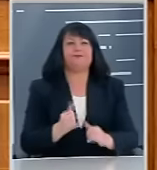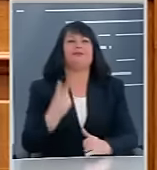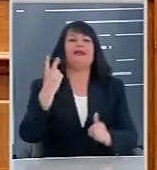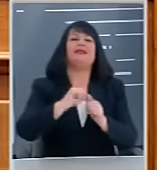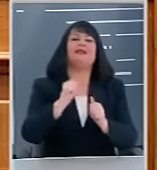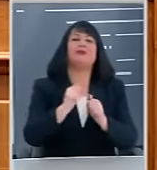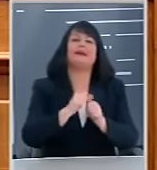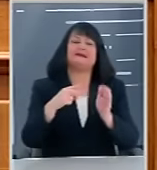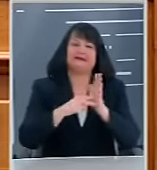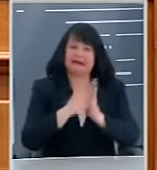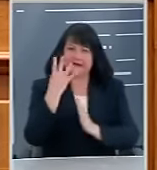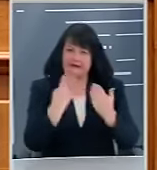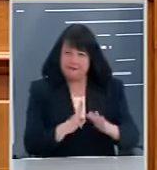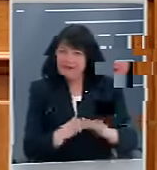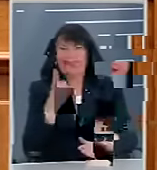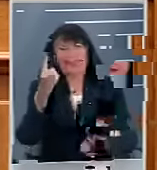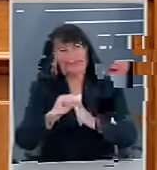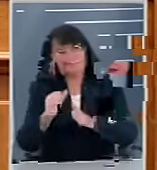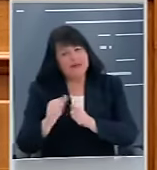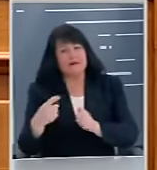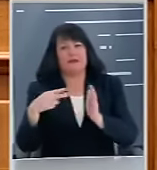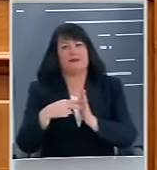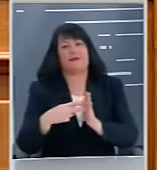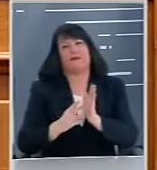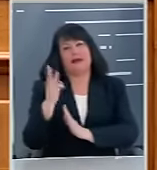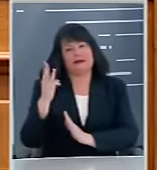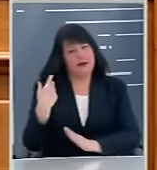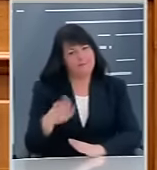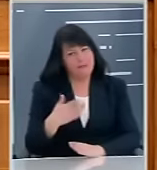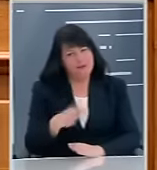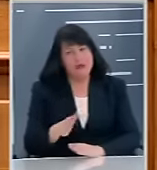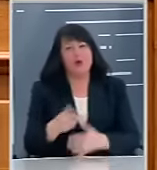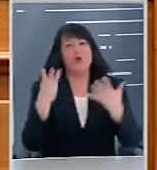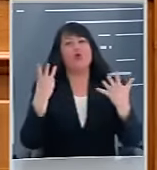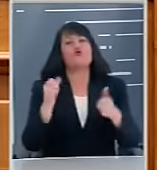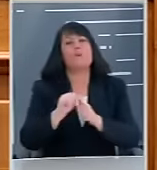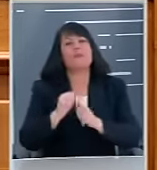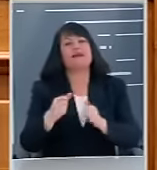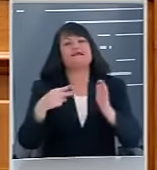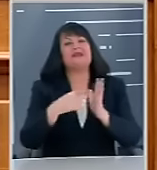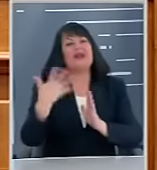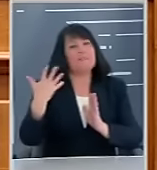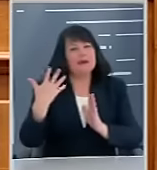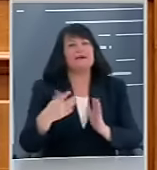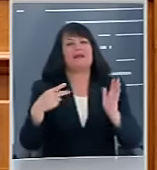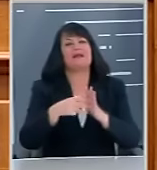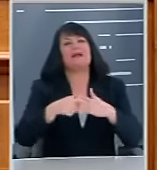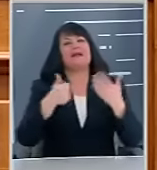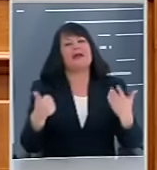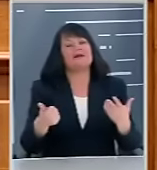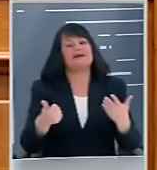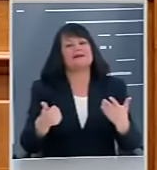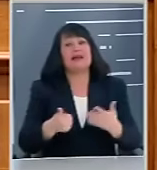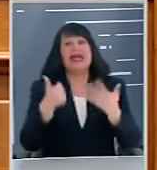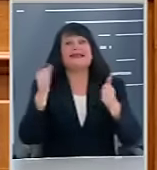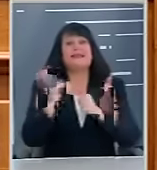το 2014, από 1 μήνα το 2013, σε 8 μήνες το 2015 και το 2016 να έχουμε ξεπεράσει